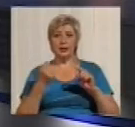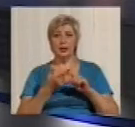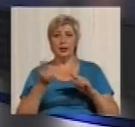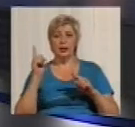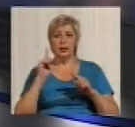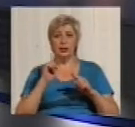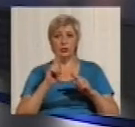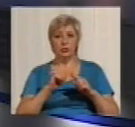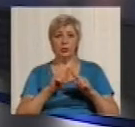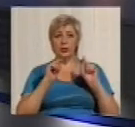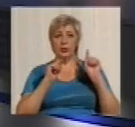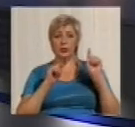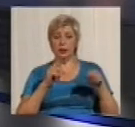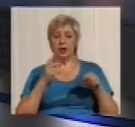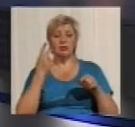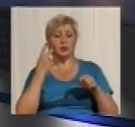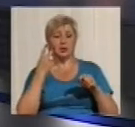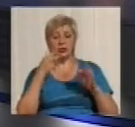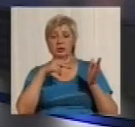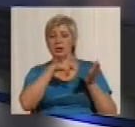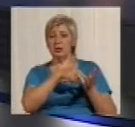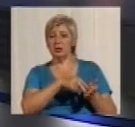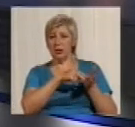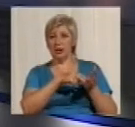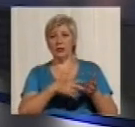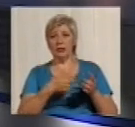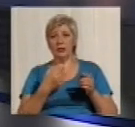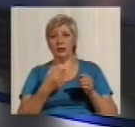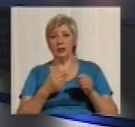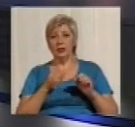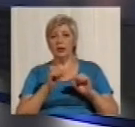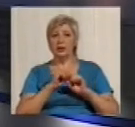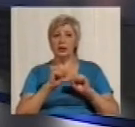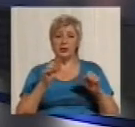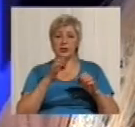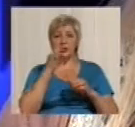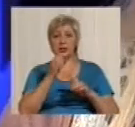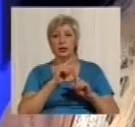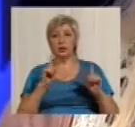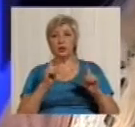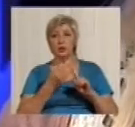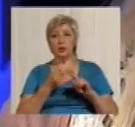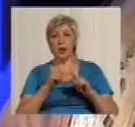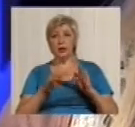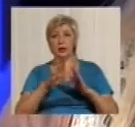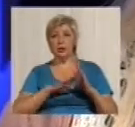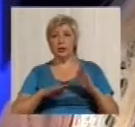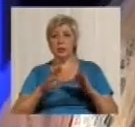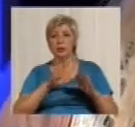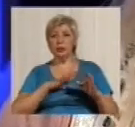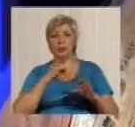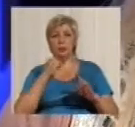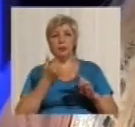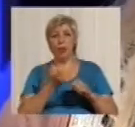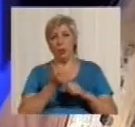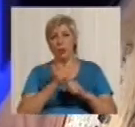в общем-то, там стояли собі і стояли. Нельзя сказати, що ця територія була дуже ухожена. Ми кожен рік здавали гроші на те, щоб там убирали